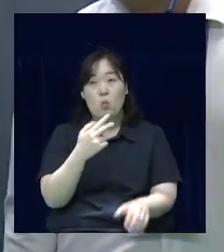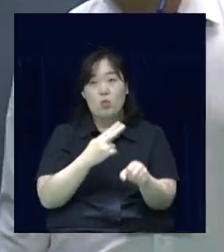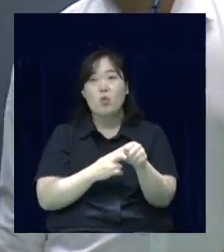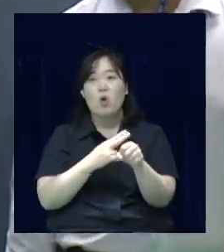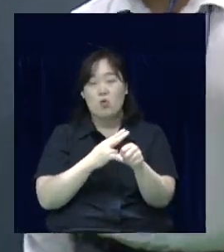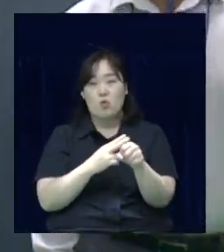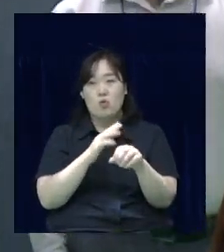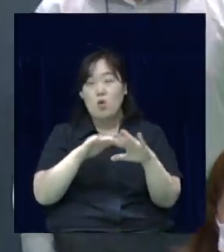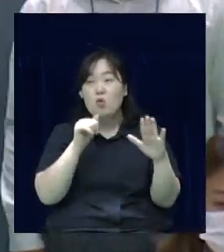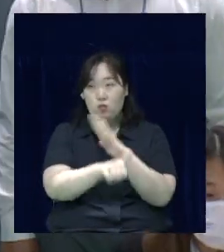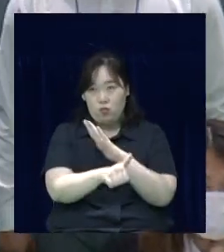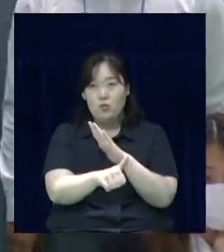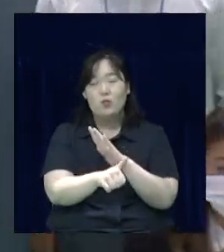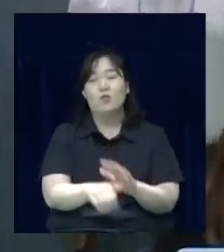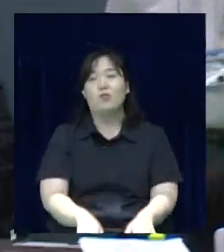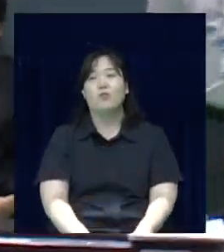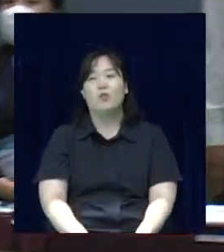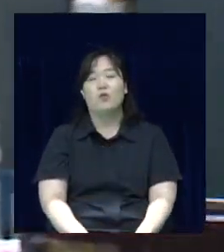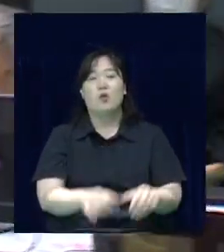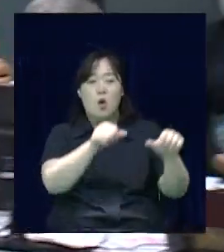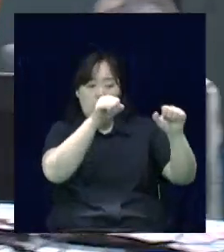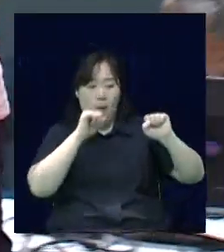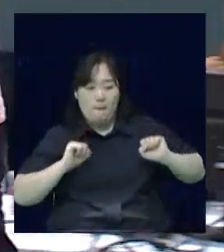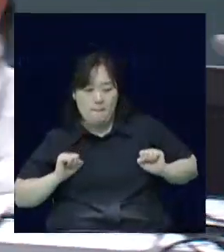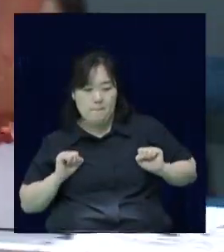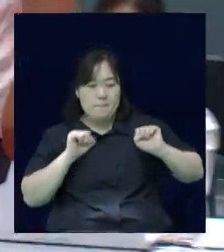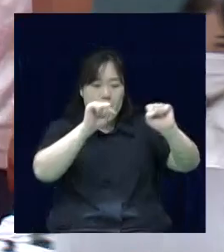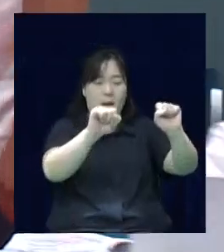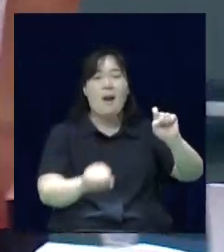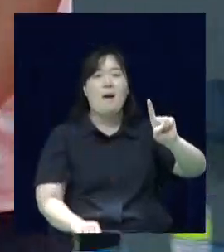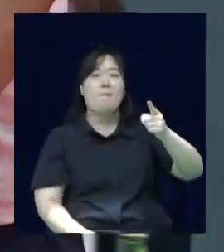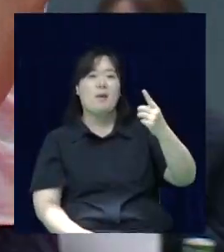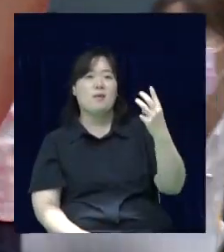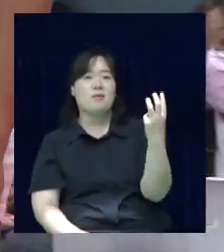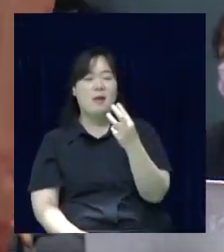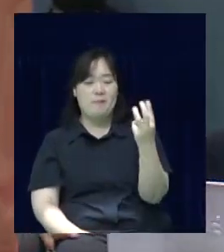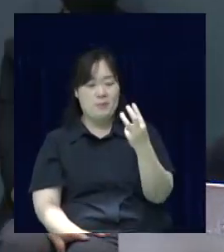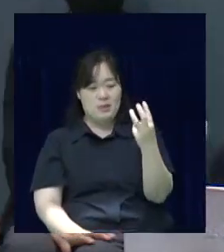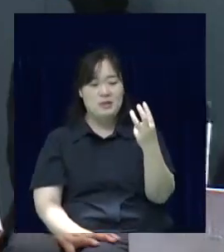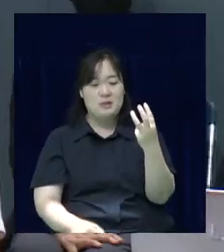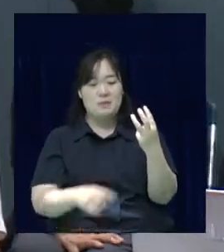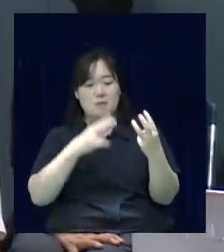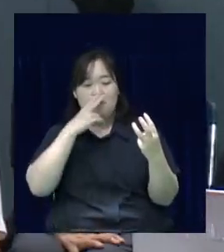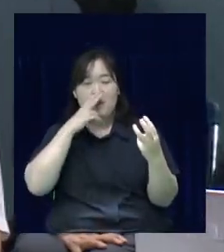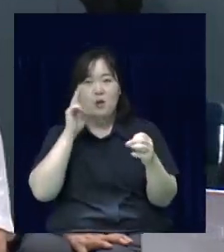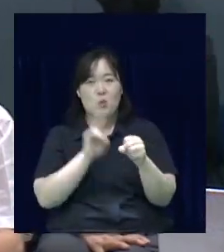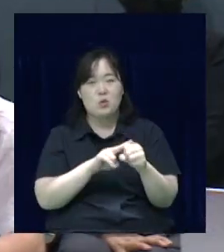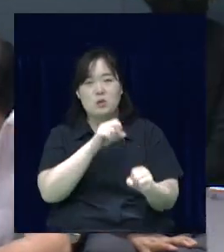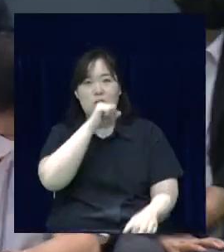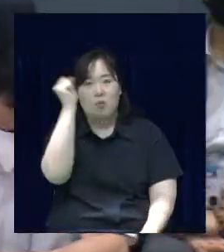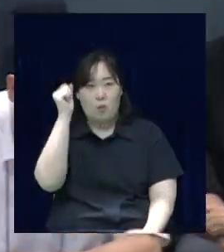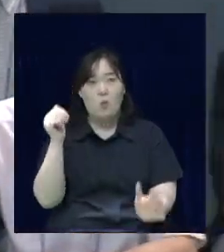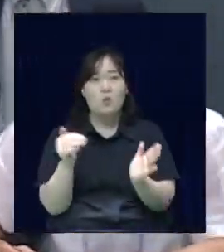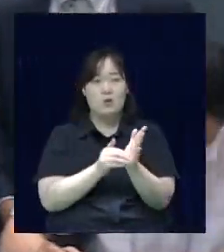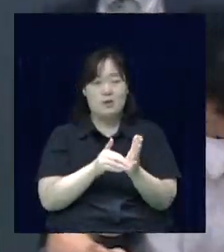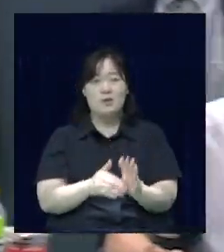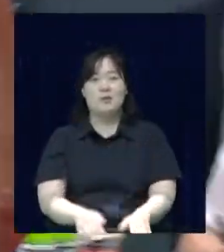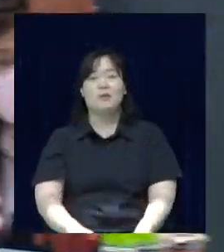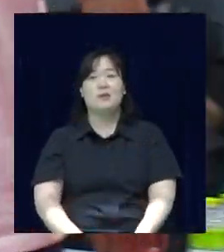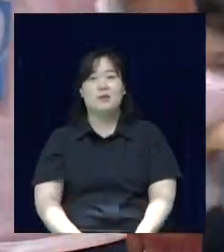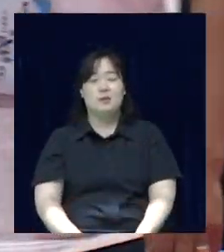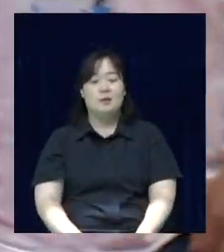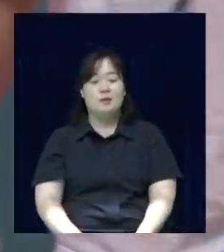오늘 파워리프팅에서는 130kg을 성공시켰던 서진곤 선수였었고요. 지금도 역시나